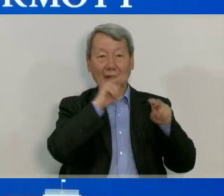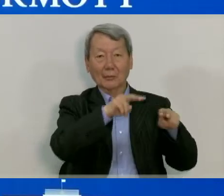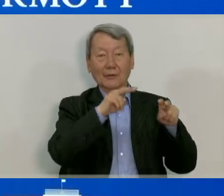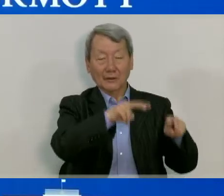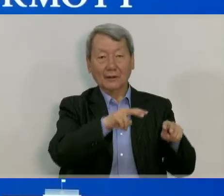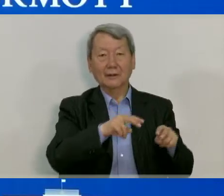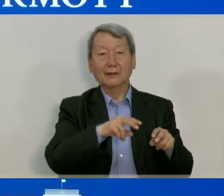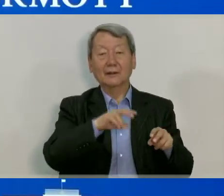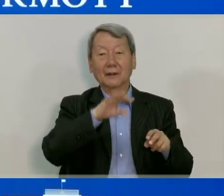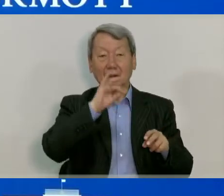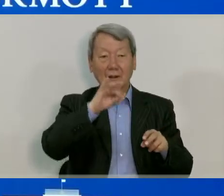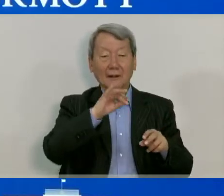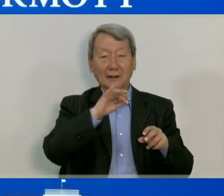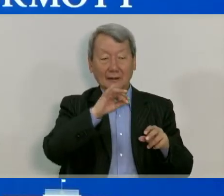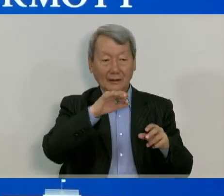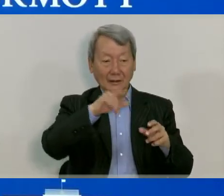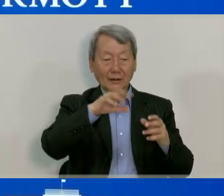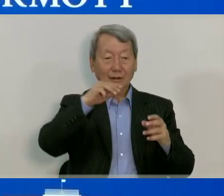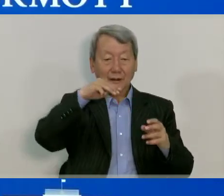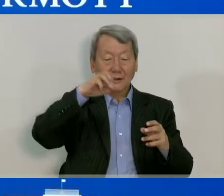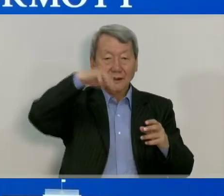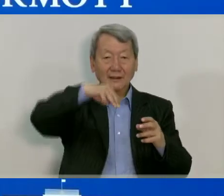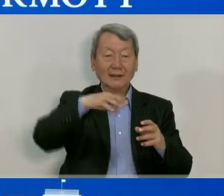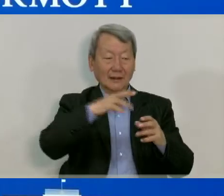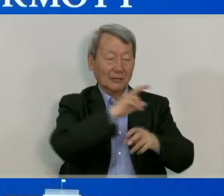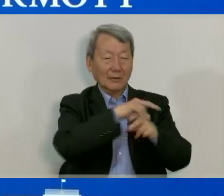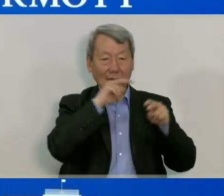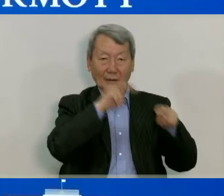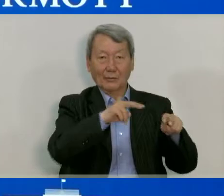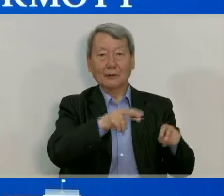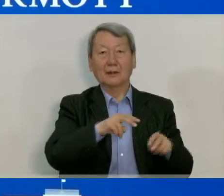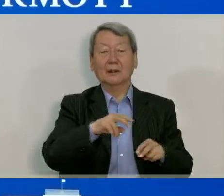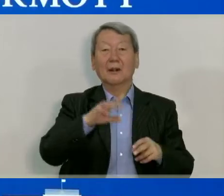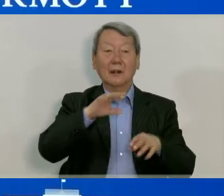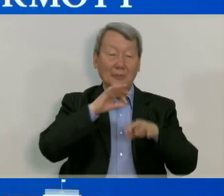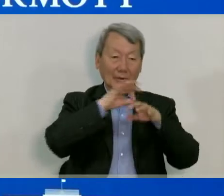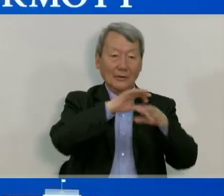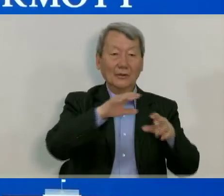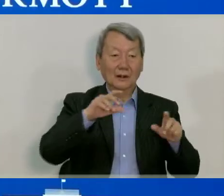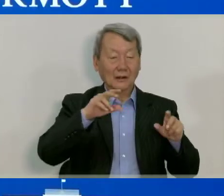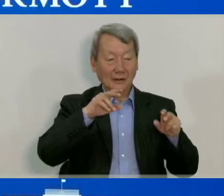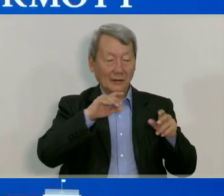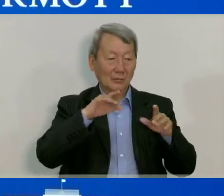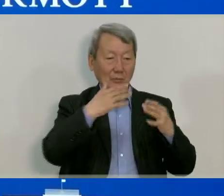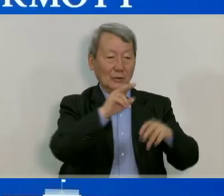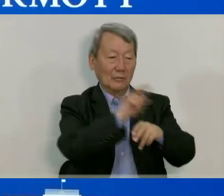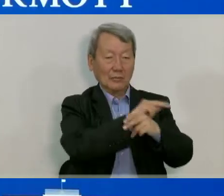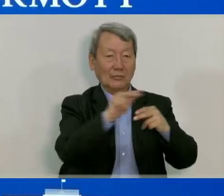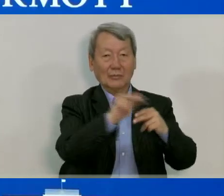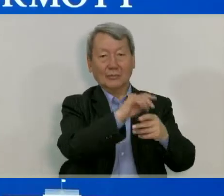наблюдение, лабораторное тестирование и медицинское наблюдение. Проводятся обсервационные меры.